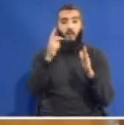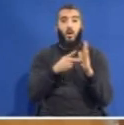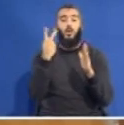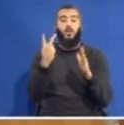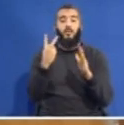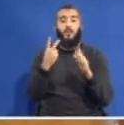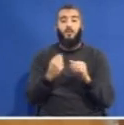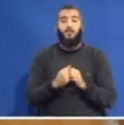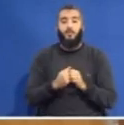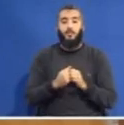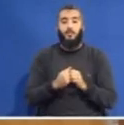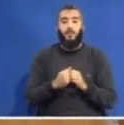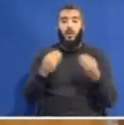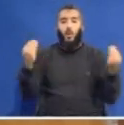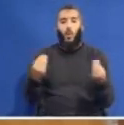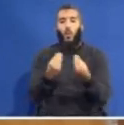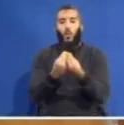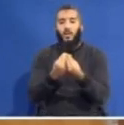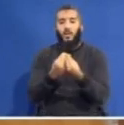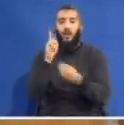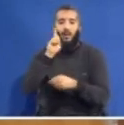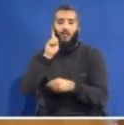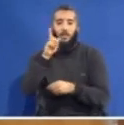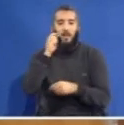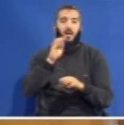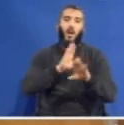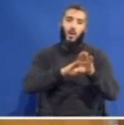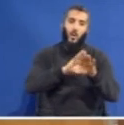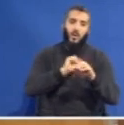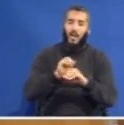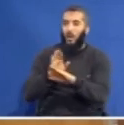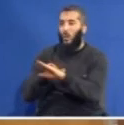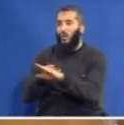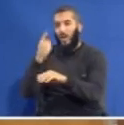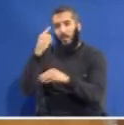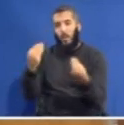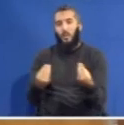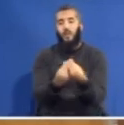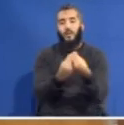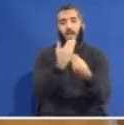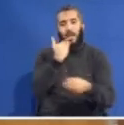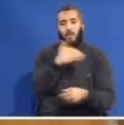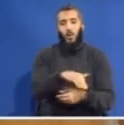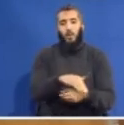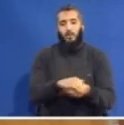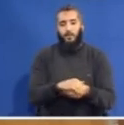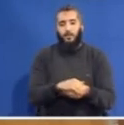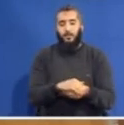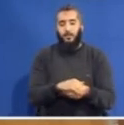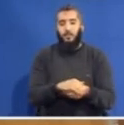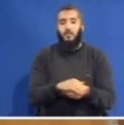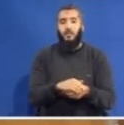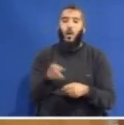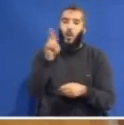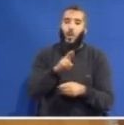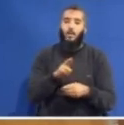الثانيه، يلاقي بينهما وينصحهما بضروره التصالح والتشاور والعودة